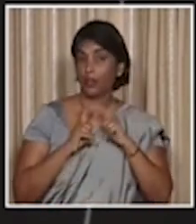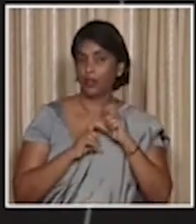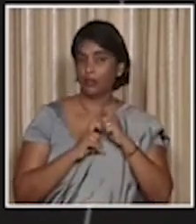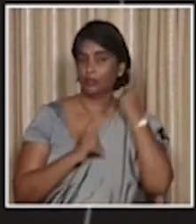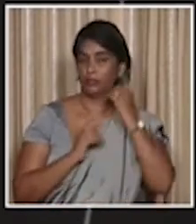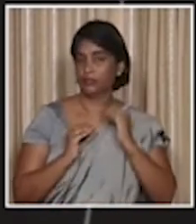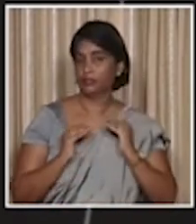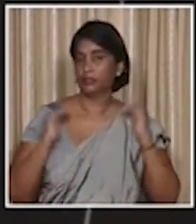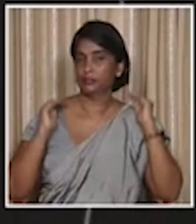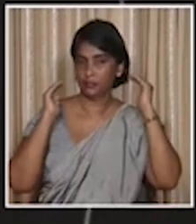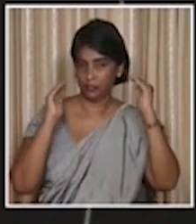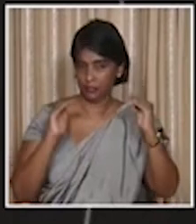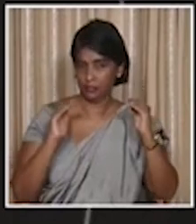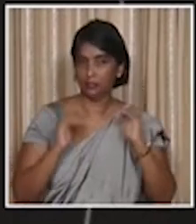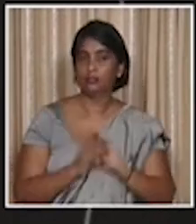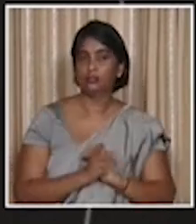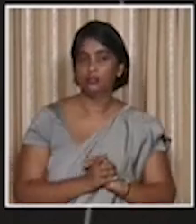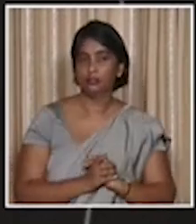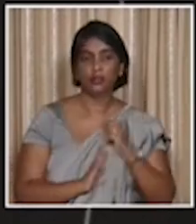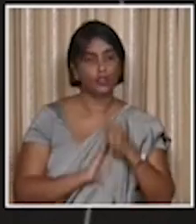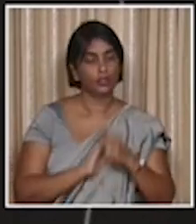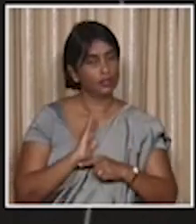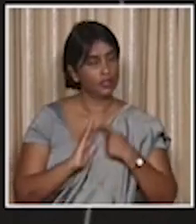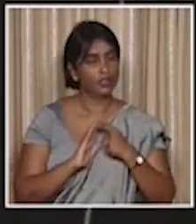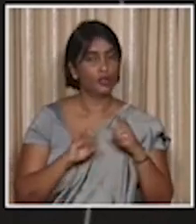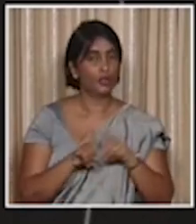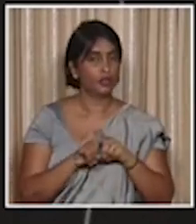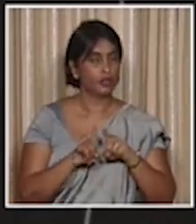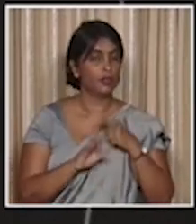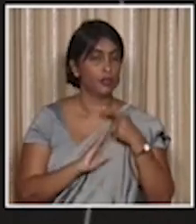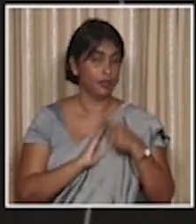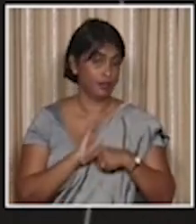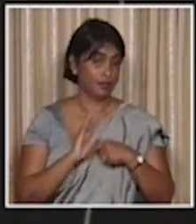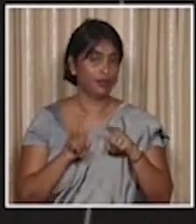ඉහළ තලයක සිටින ශ්‍රී ලංකාව වගේ රටක